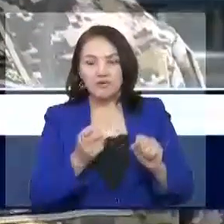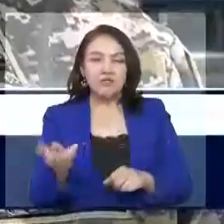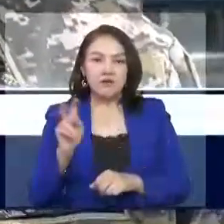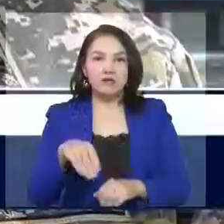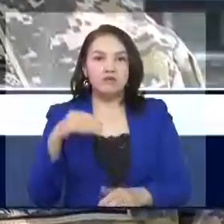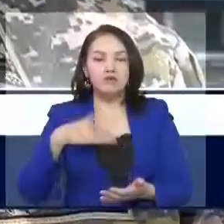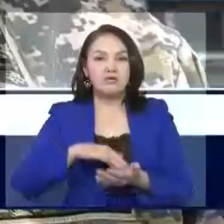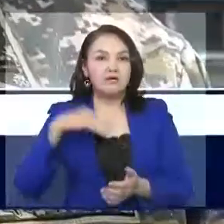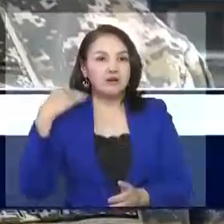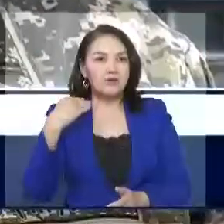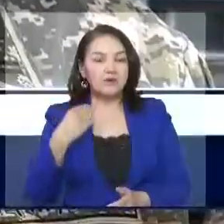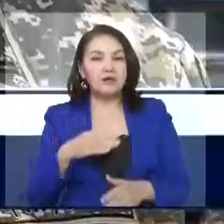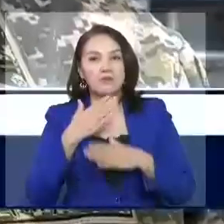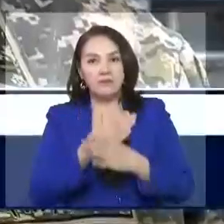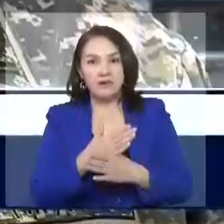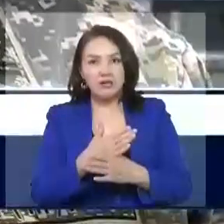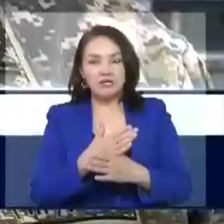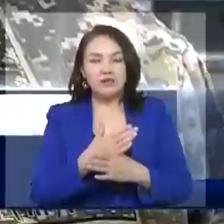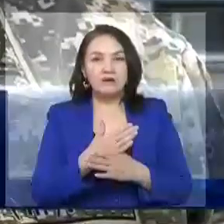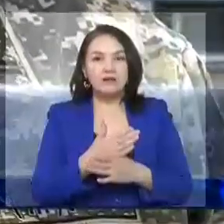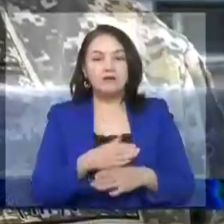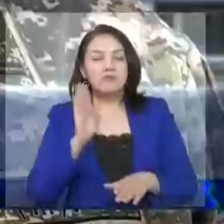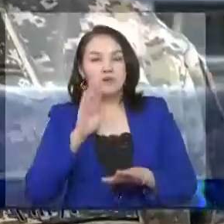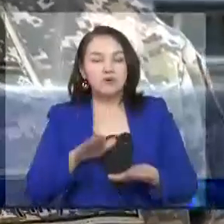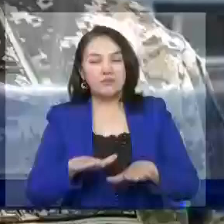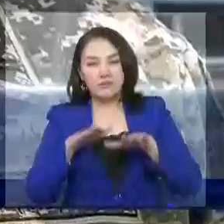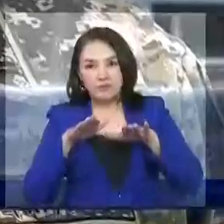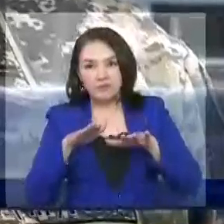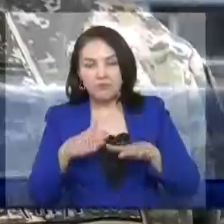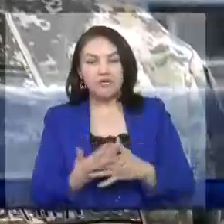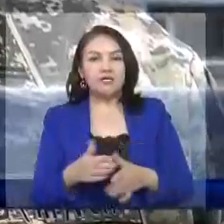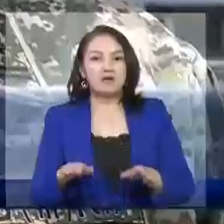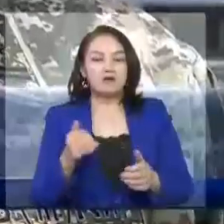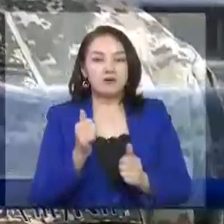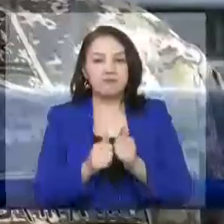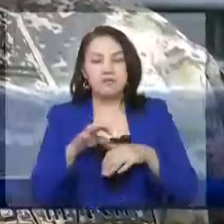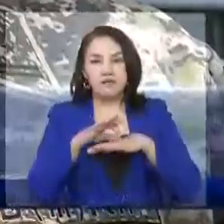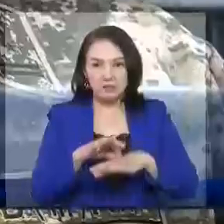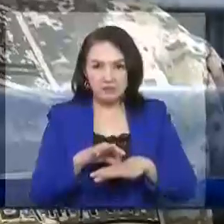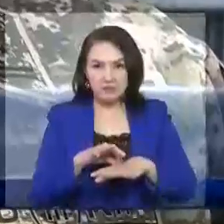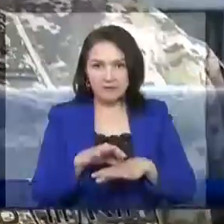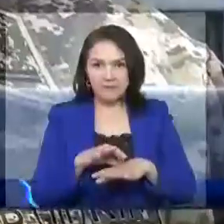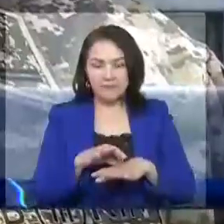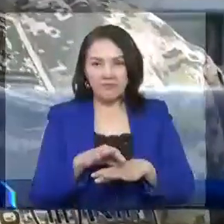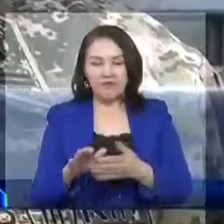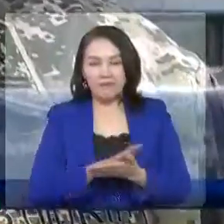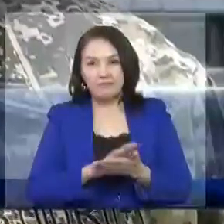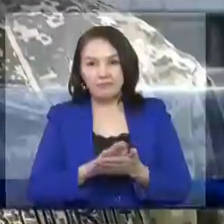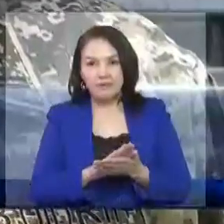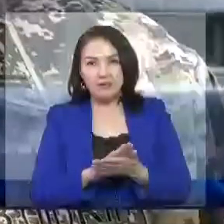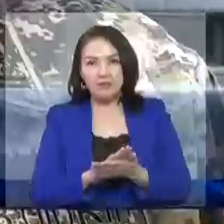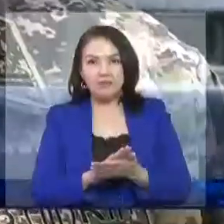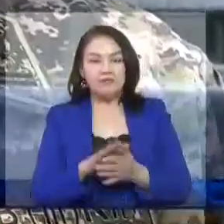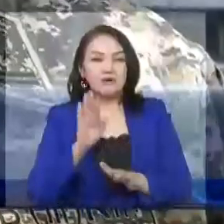город Актюбе для оказания помощи в ликвидации противопаводковых последствий, в частности для проведения дезинфекции